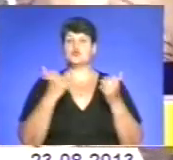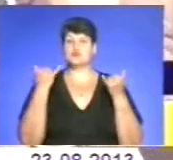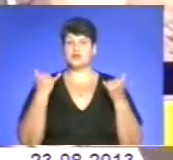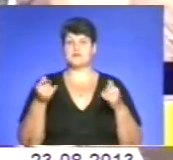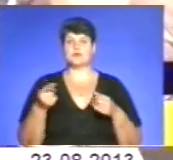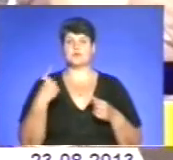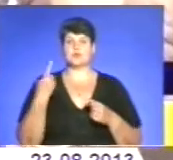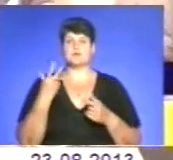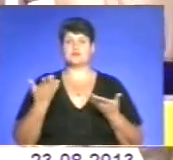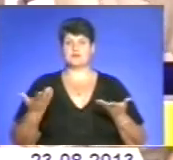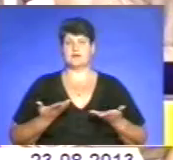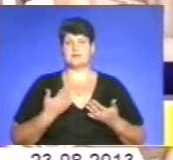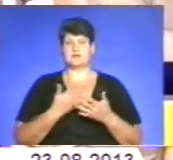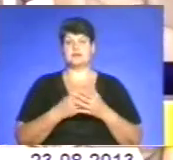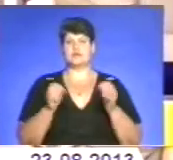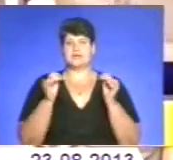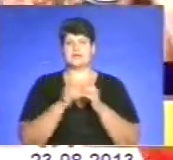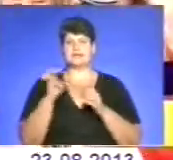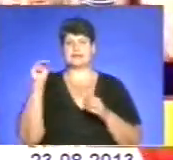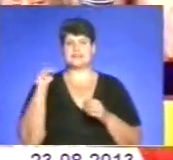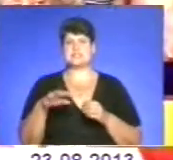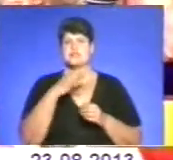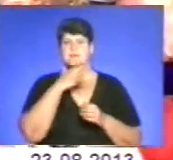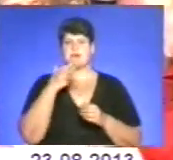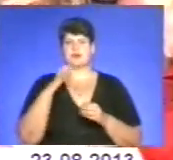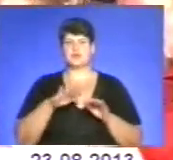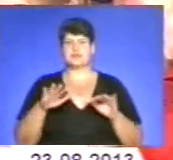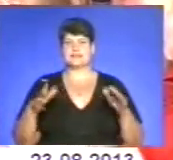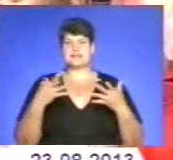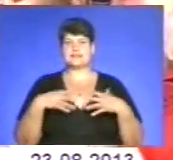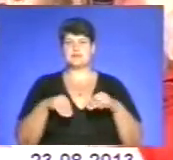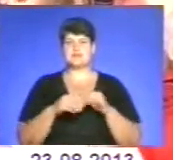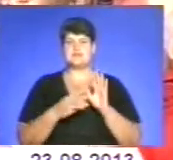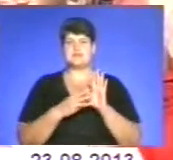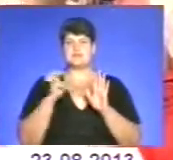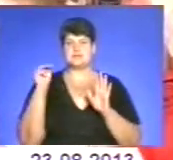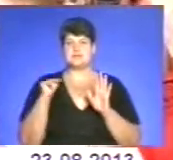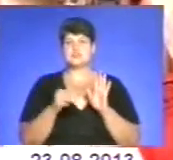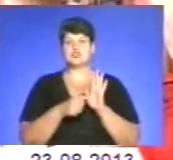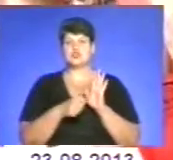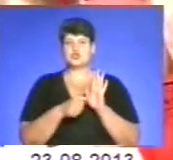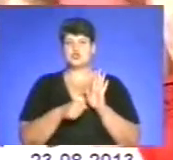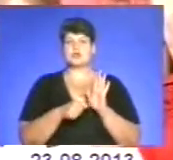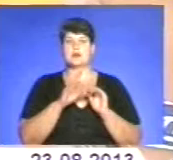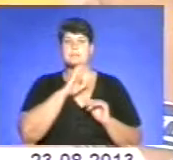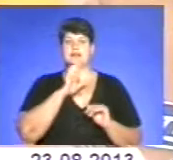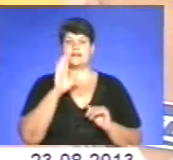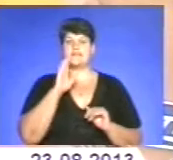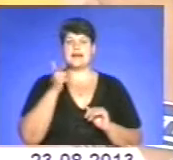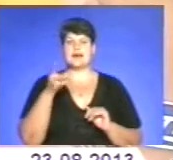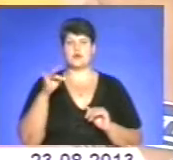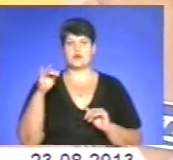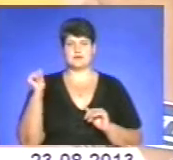Тернопільській області проживає близько 10 тисяч багатодітних сімей та 8600 матерів-героїнь. У нас в